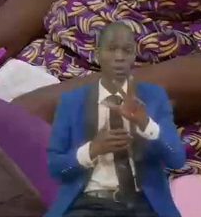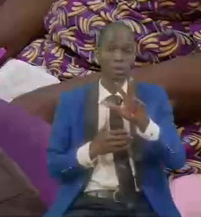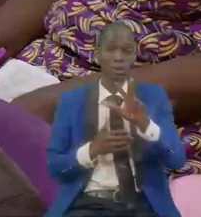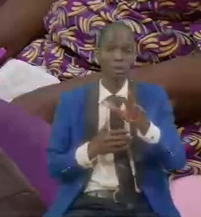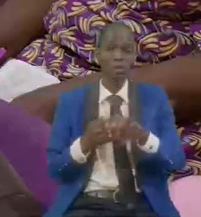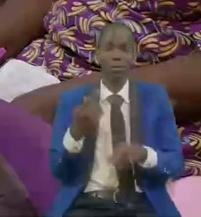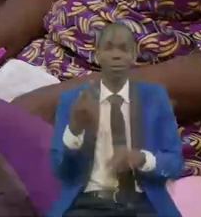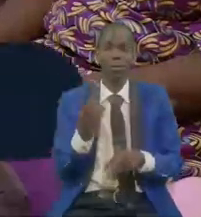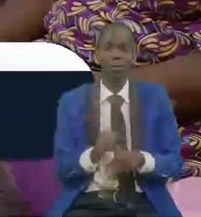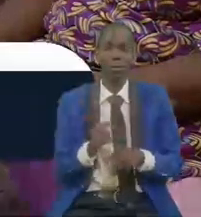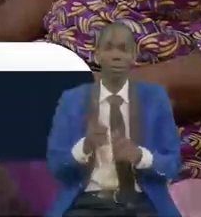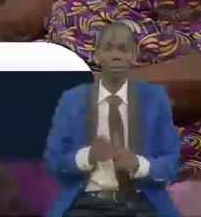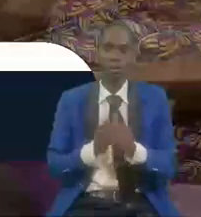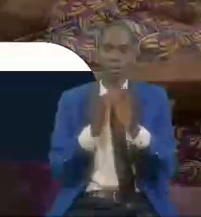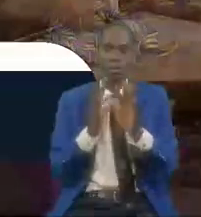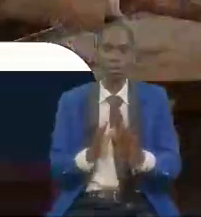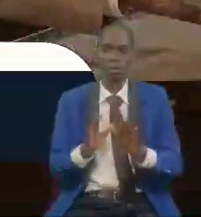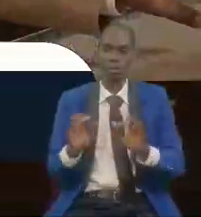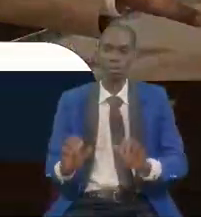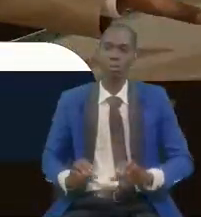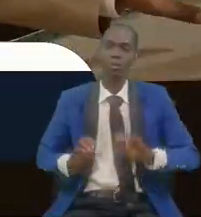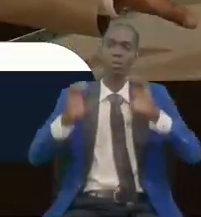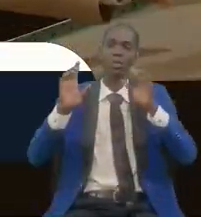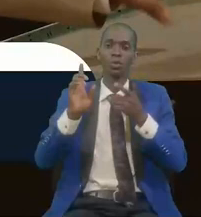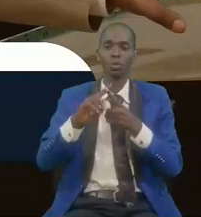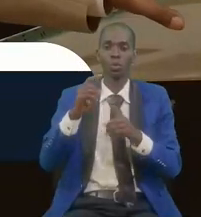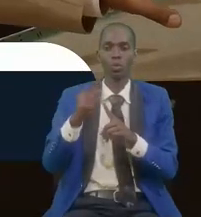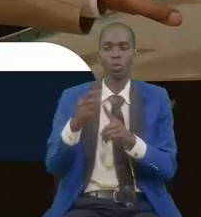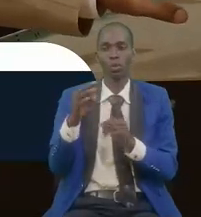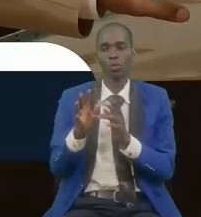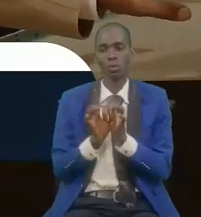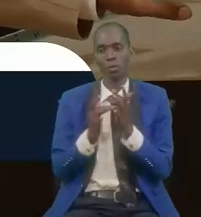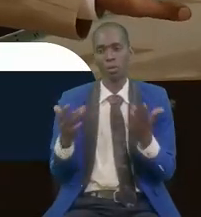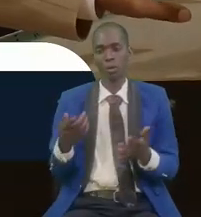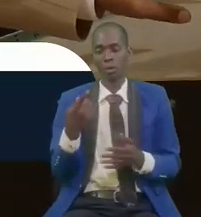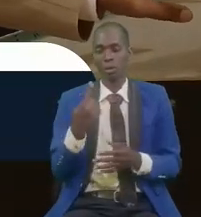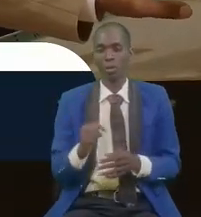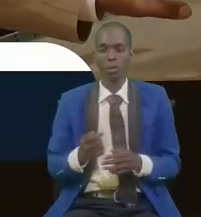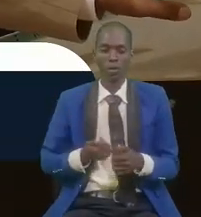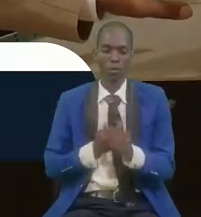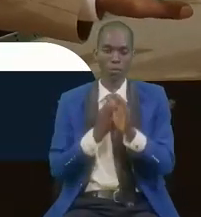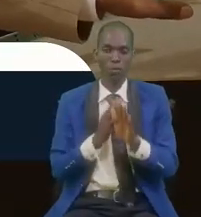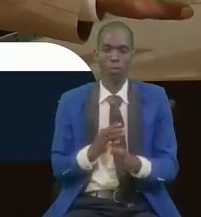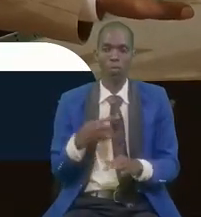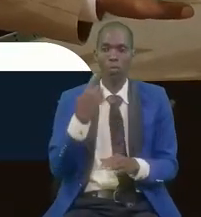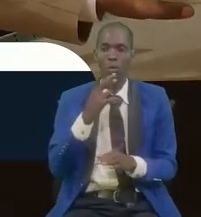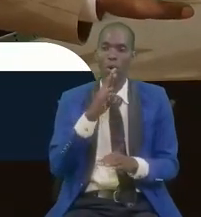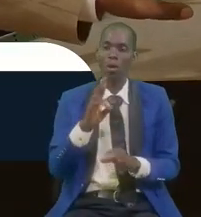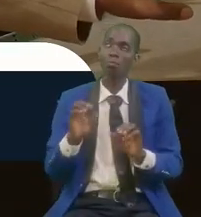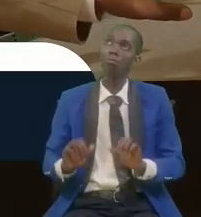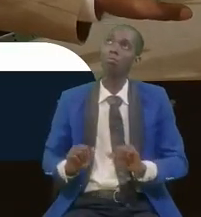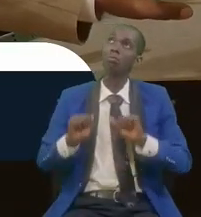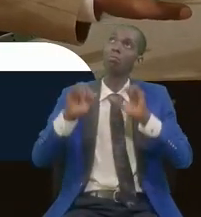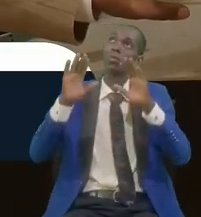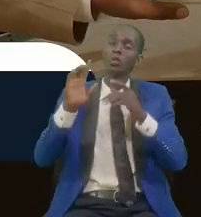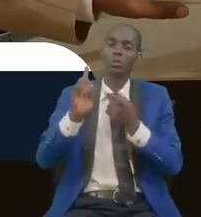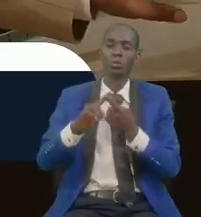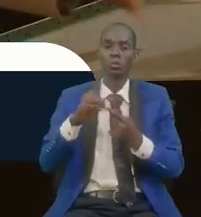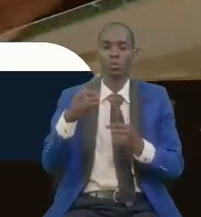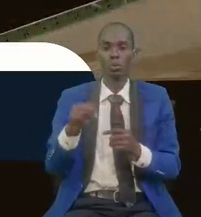Les disciples consacrés à la parole de l'Écriture. Les disciples consacrés à la parole